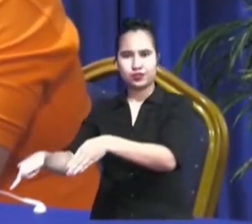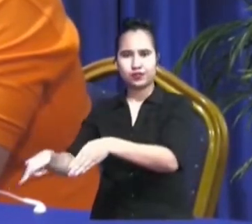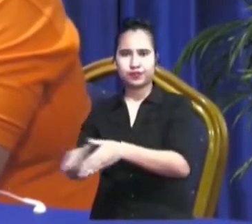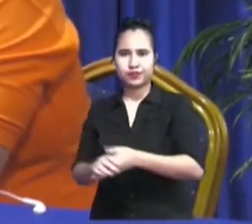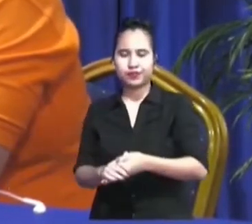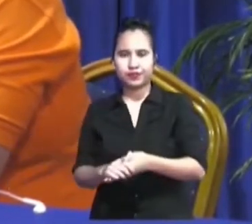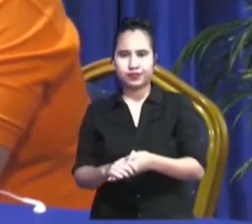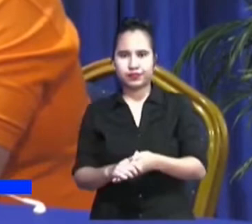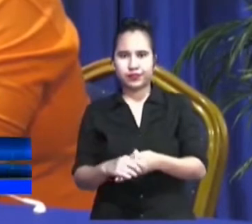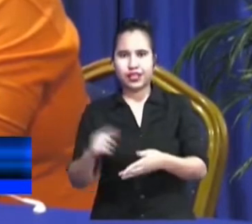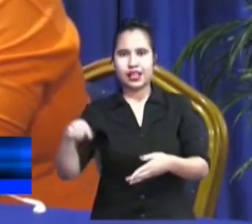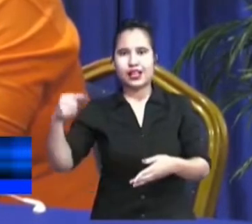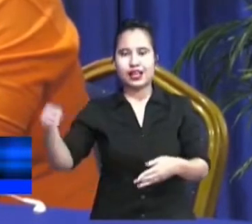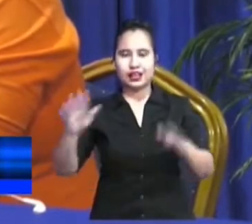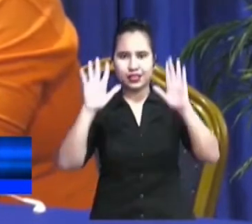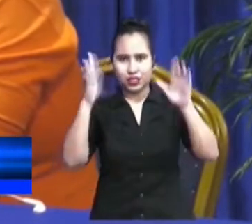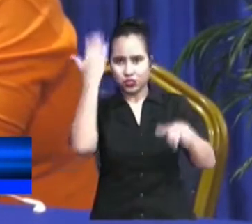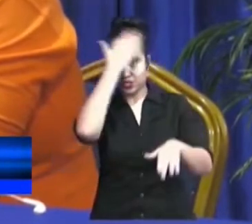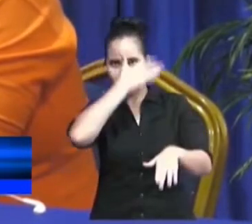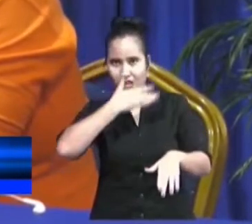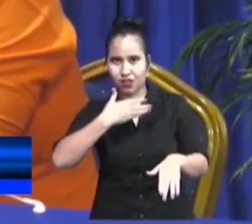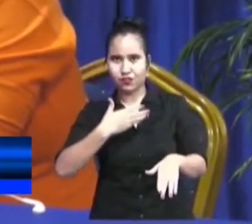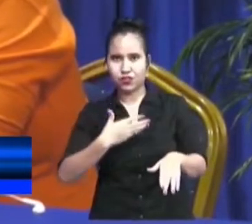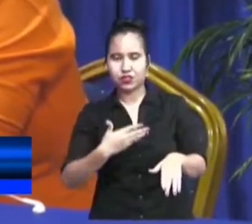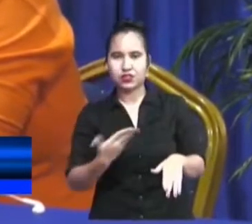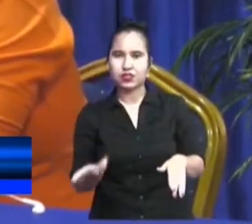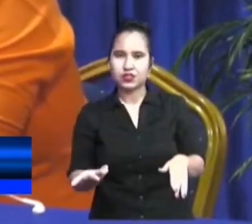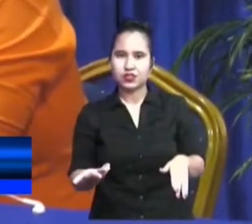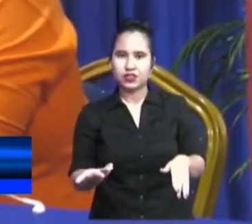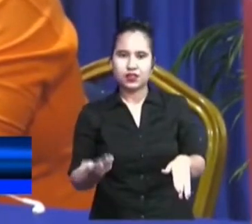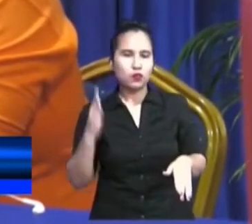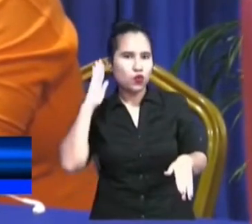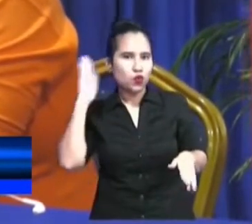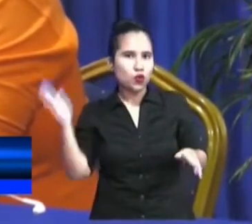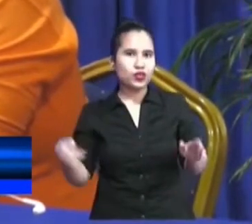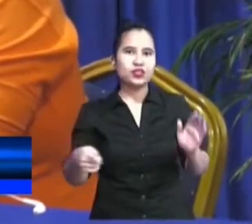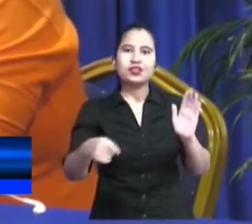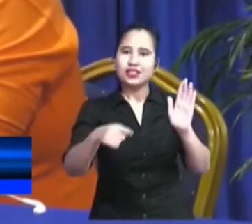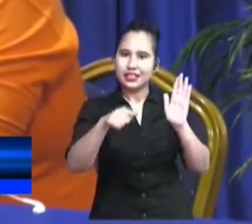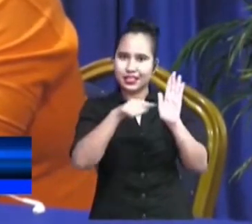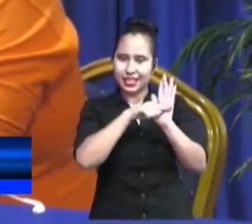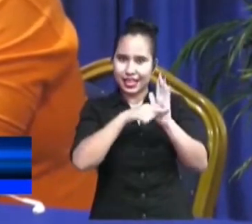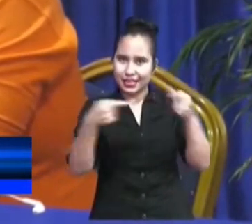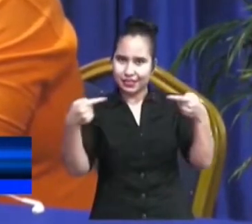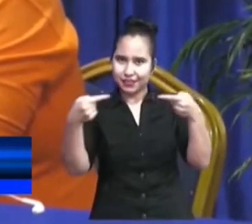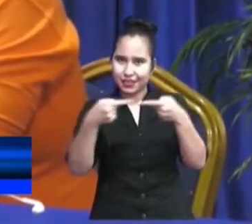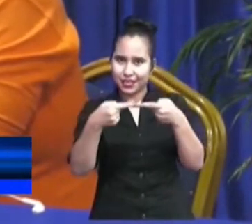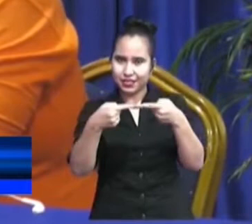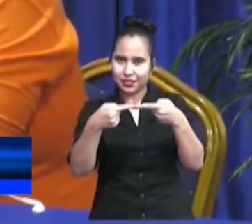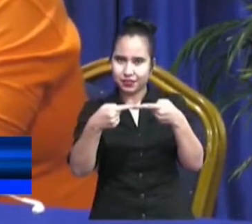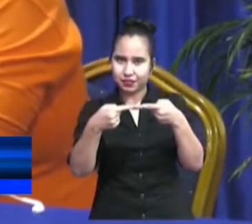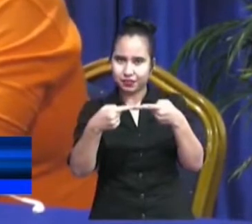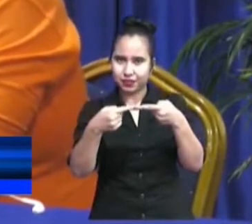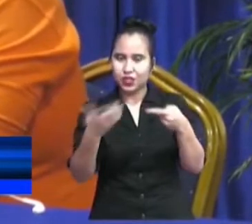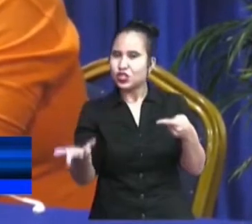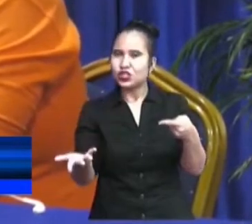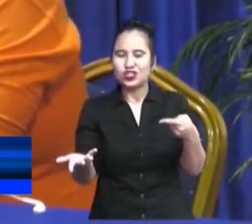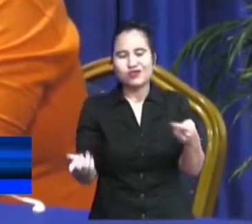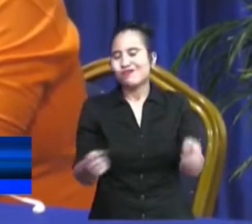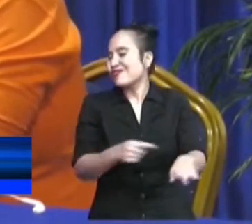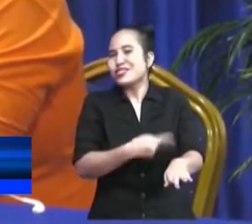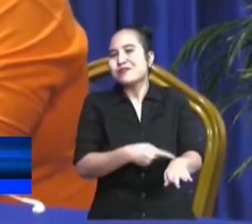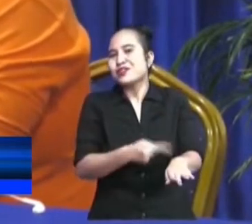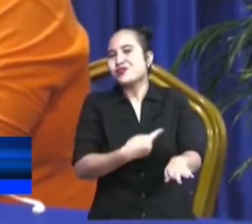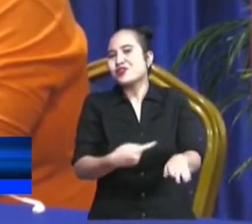tegen 22:00 is de uitslag van de test gekomen en de uitslag van die meneer bleek negatief te zijn, waardoor het dus niet meer nodig was om